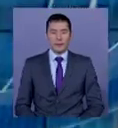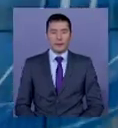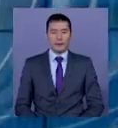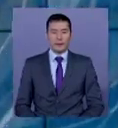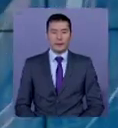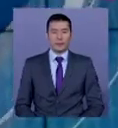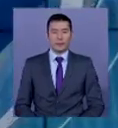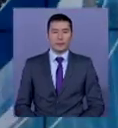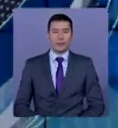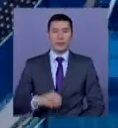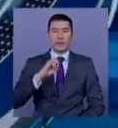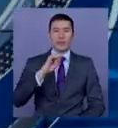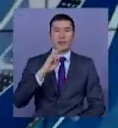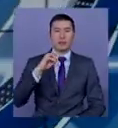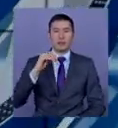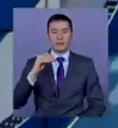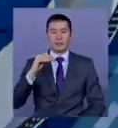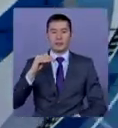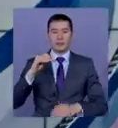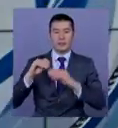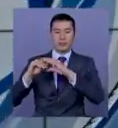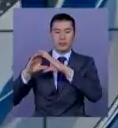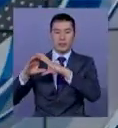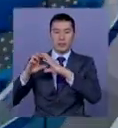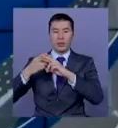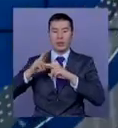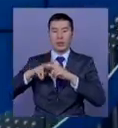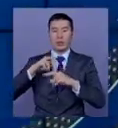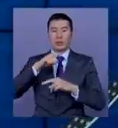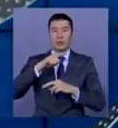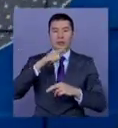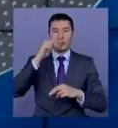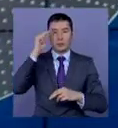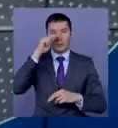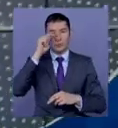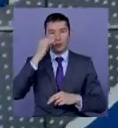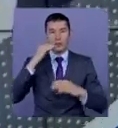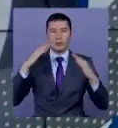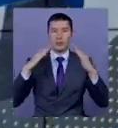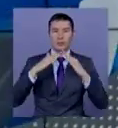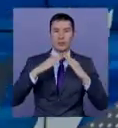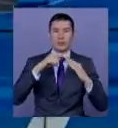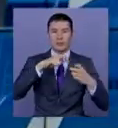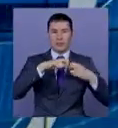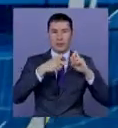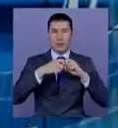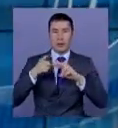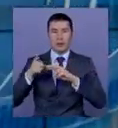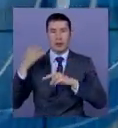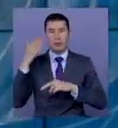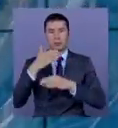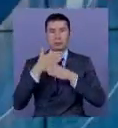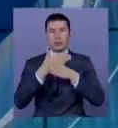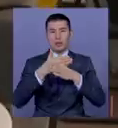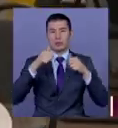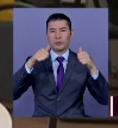Зейнетақы қорында жинақталған қаржыны оқу мен тұрғын үйге қашан және қалай шешуге болады? Бұл туралы бүгін үкімет үйінде өткен